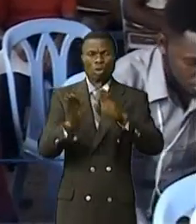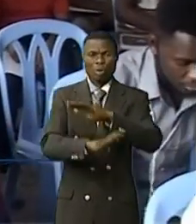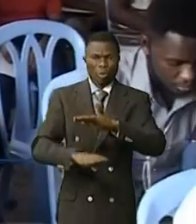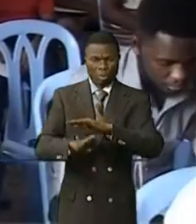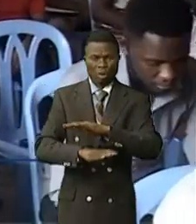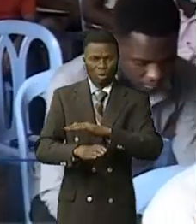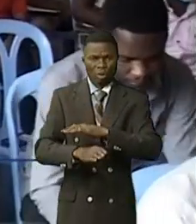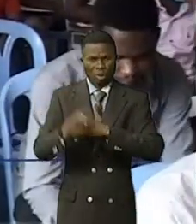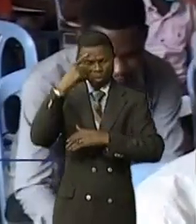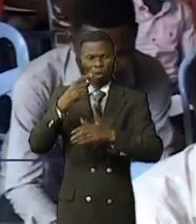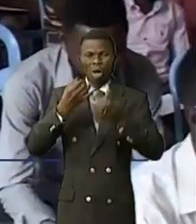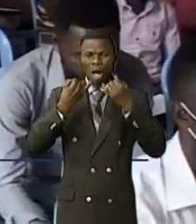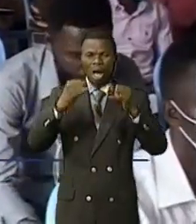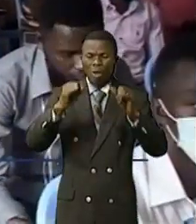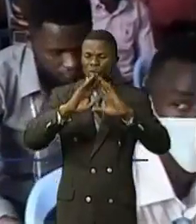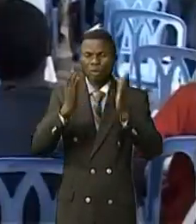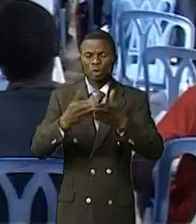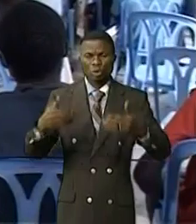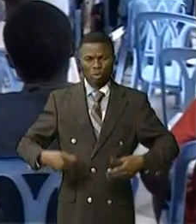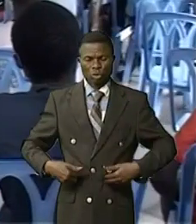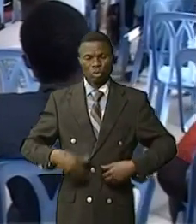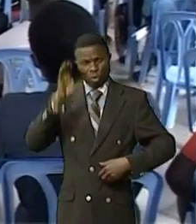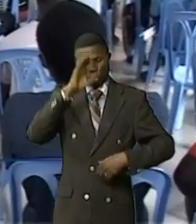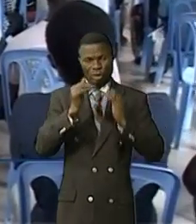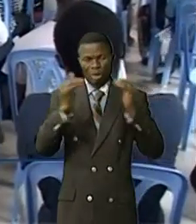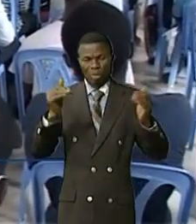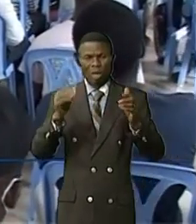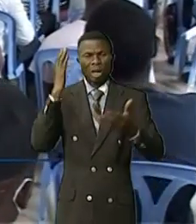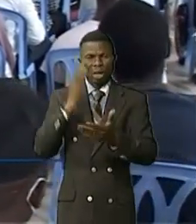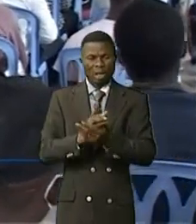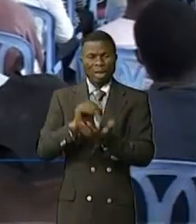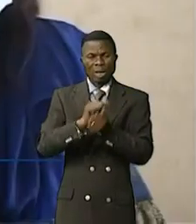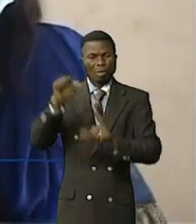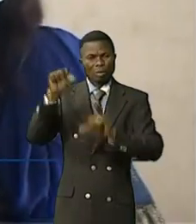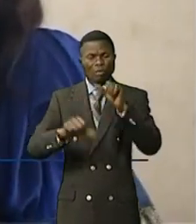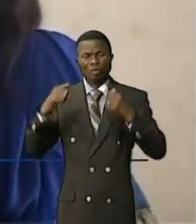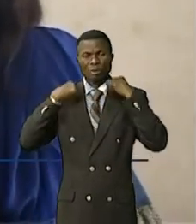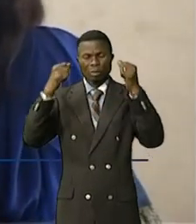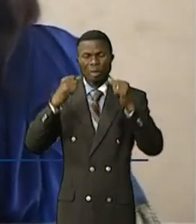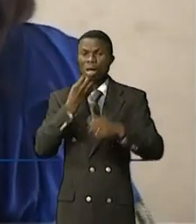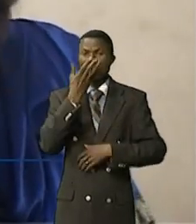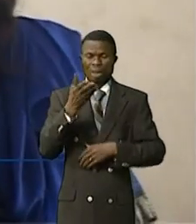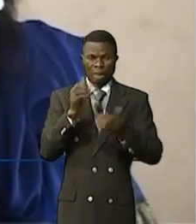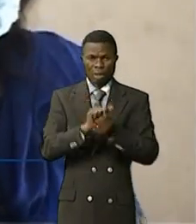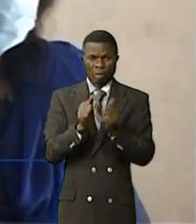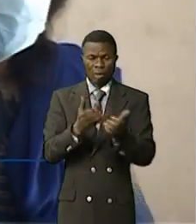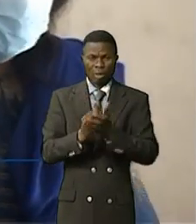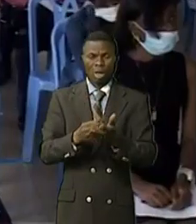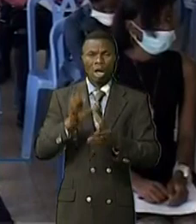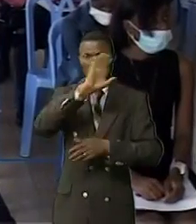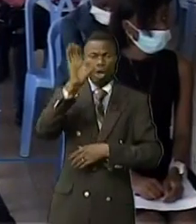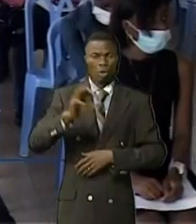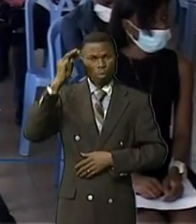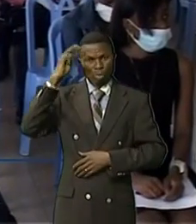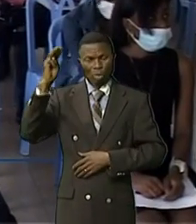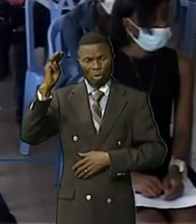afin de sensibiliser les jeunes aux valeurs de paix et lutter contre les antivaleurs, comme c'est le cas ici à Mongafula, où les